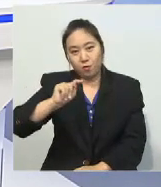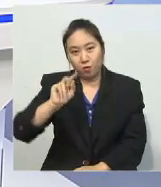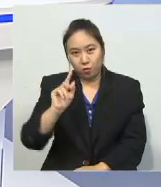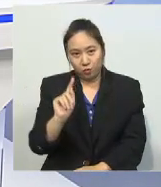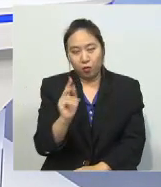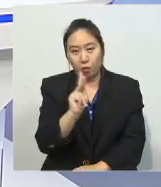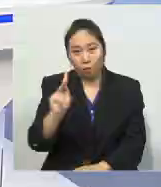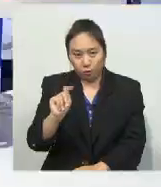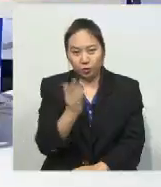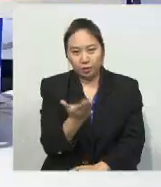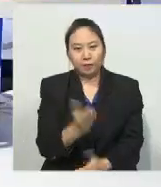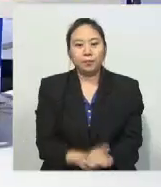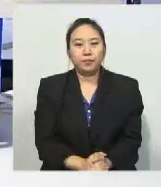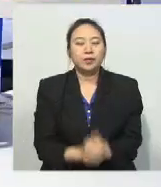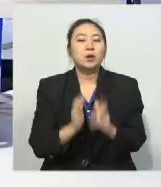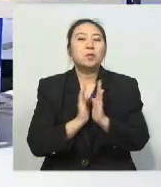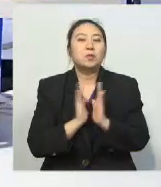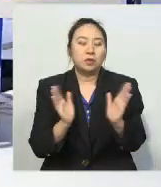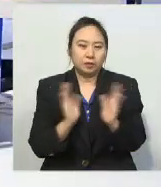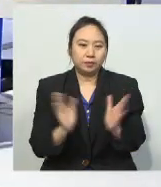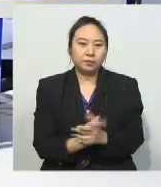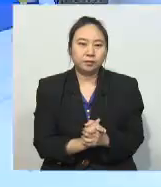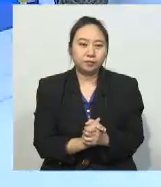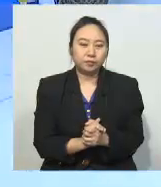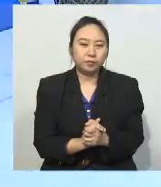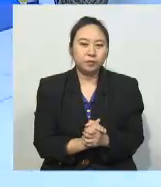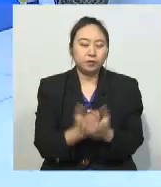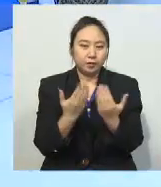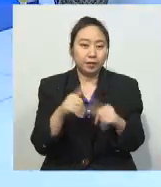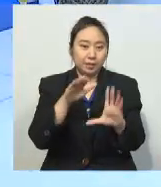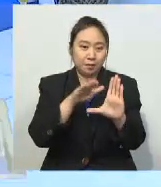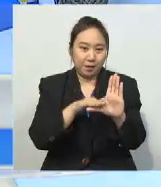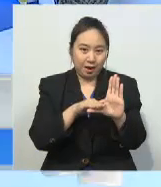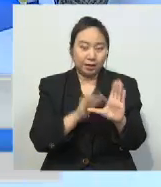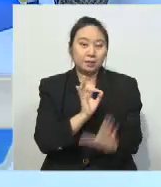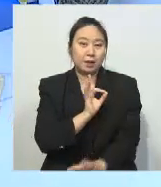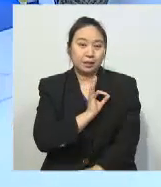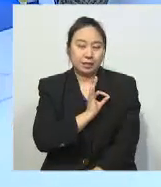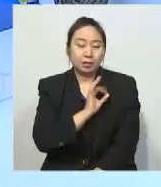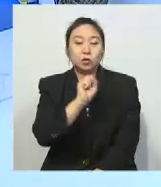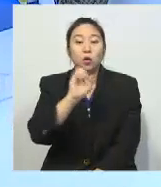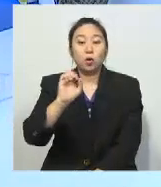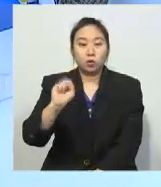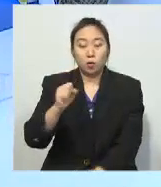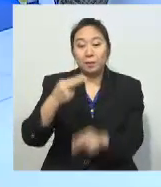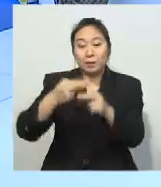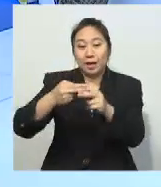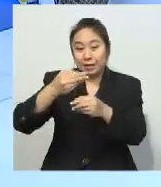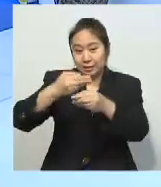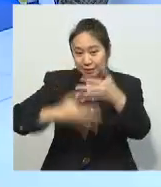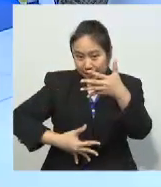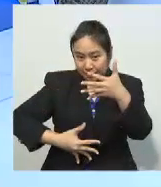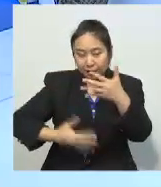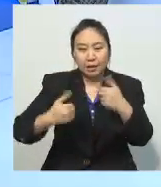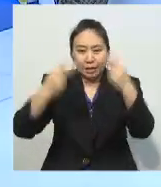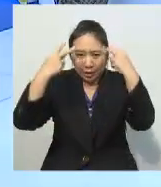ถนนแจ้งวัฒนะครับเชิญคุณวรพัฒน์ครับ คุณสุพนันท์นะครับสำหรับการรับสมัครสมาชิกสภาผู้แทนราษฎรแบบบัญชีรายชื่อรวมทั้ง